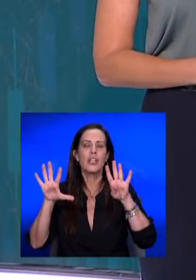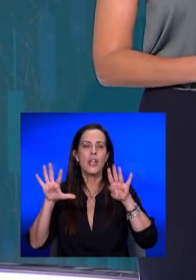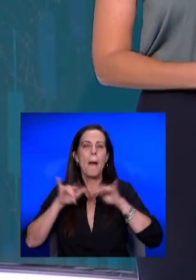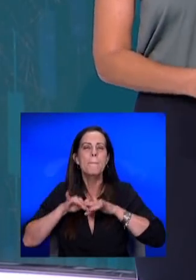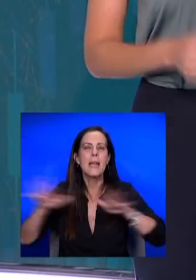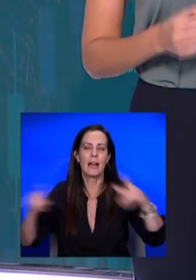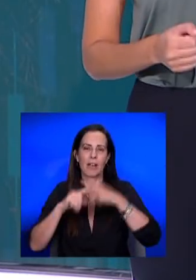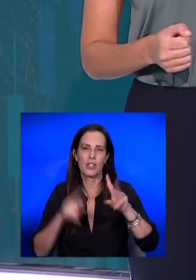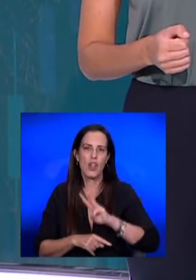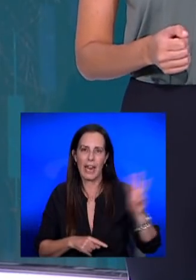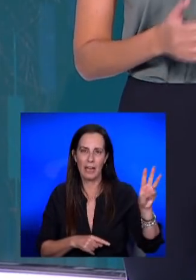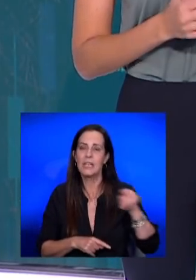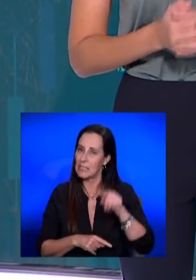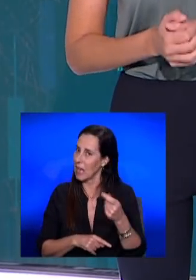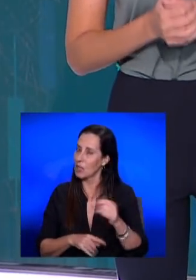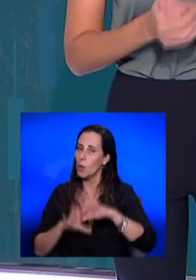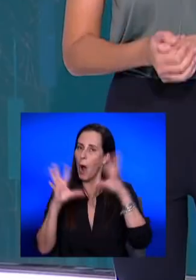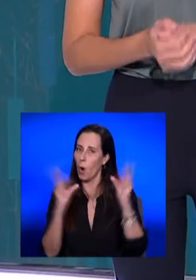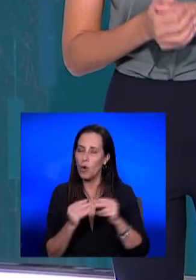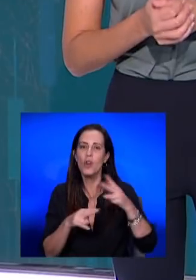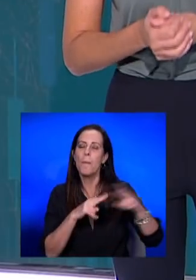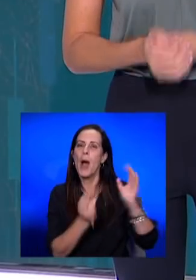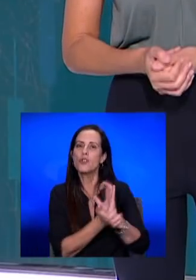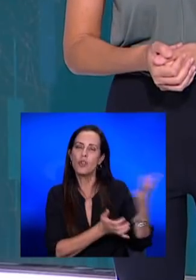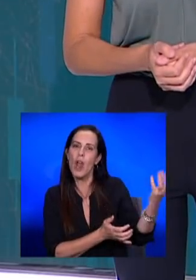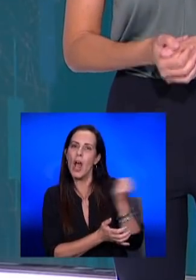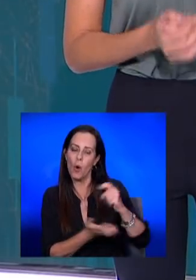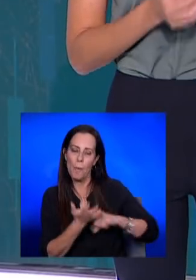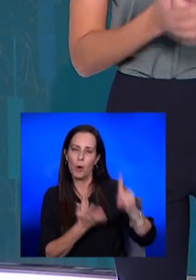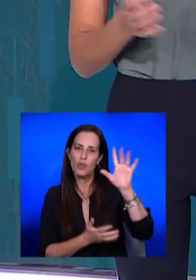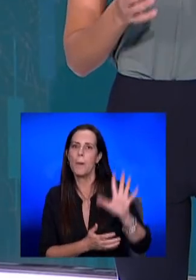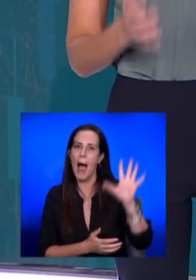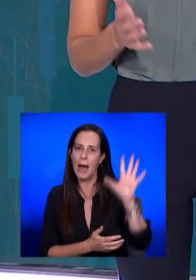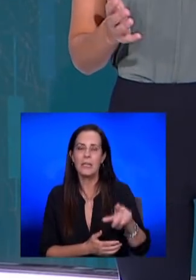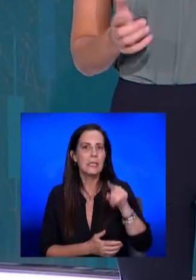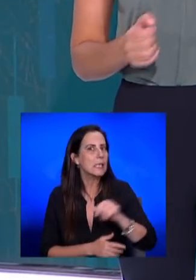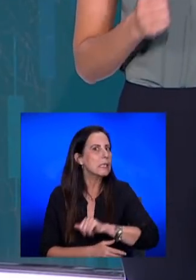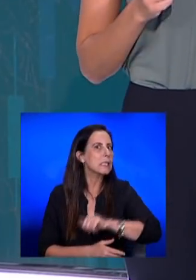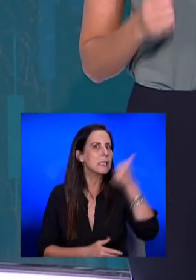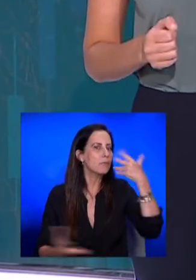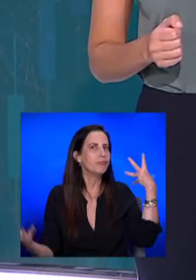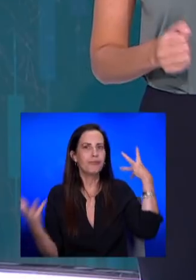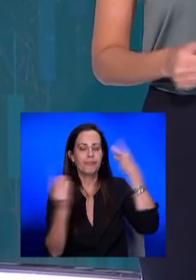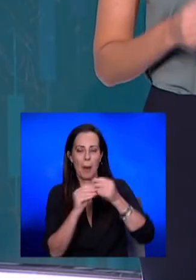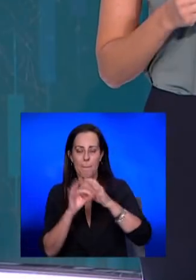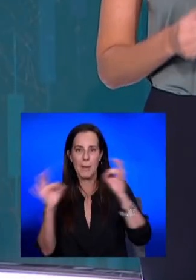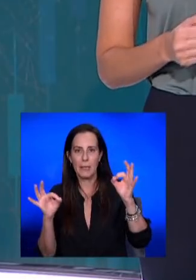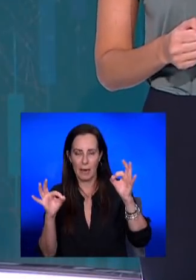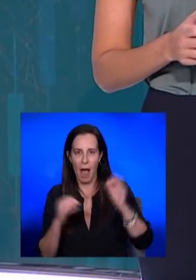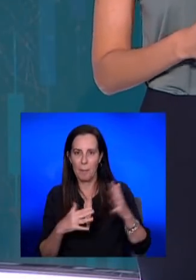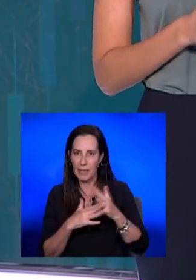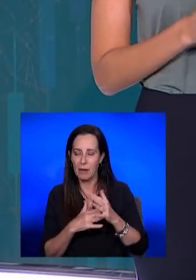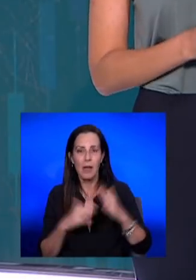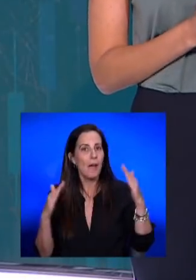9.5 מיליארד שקלים. זה הסכום הכולל של המשכנתאות שנלקחו כאן בחודש מאי, זה שיא של כל הזמנים מתחילת המדידה,